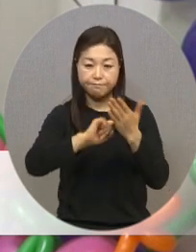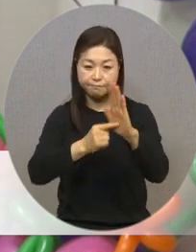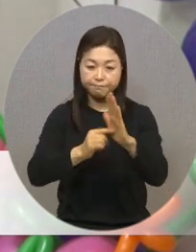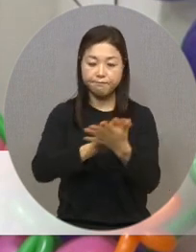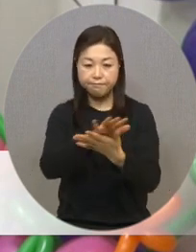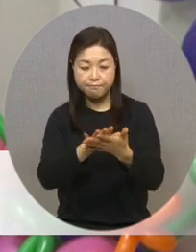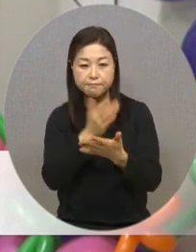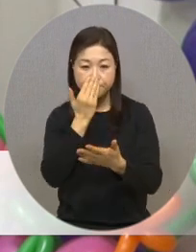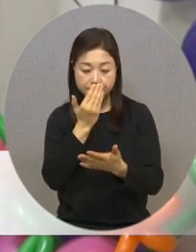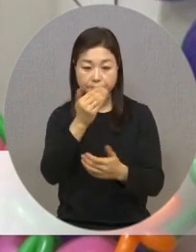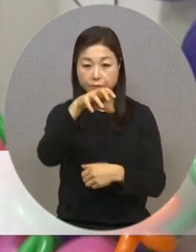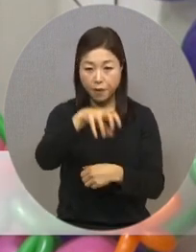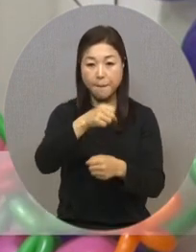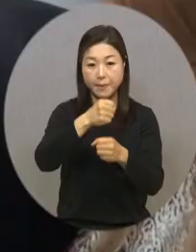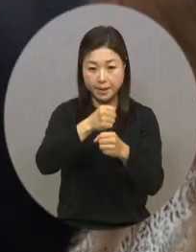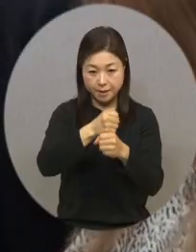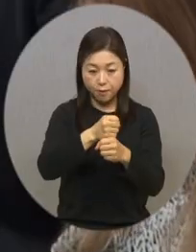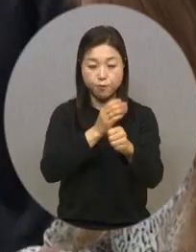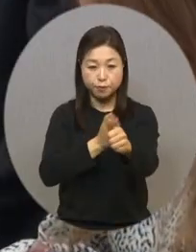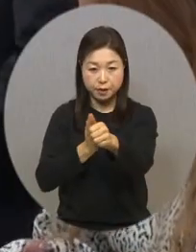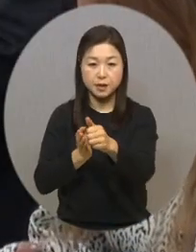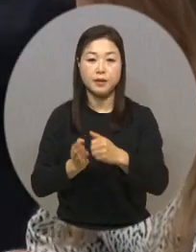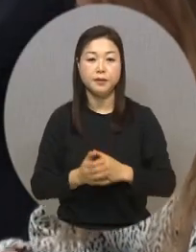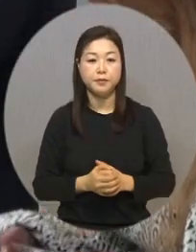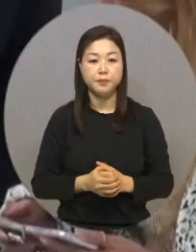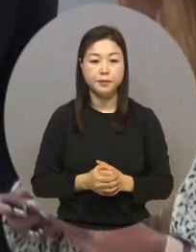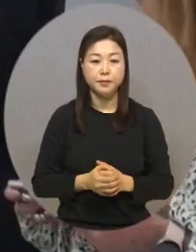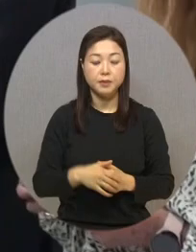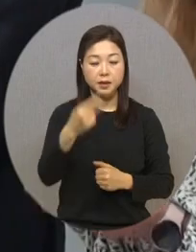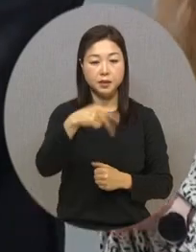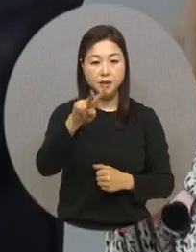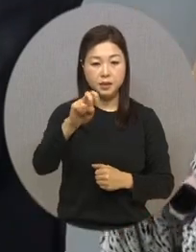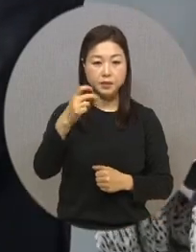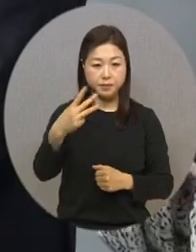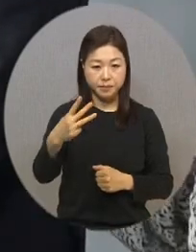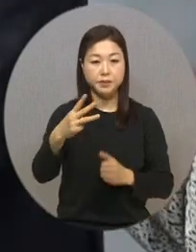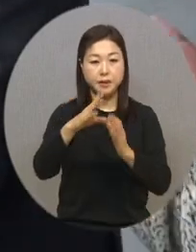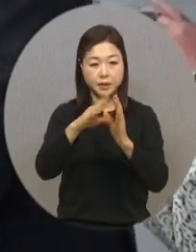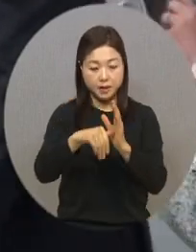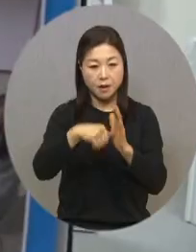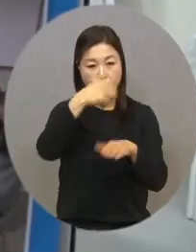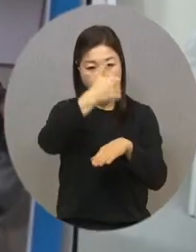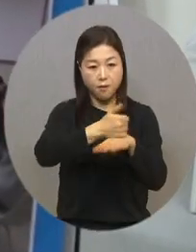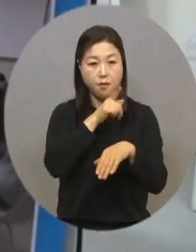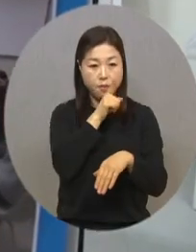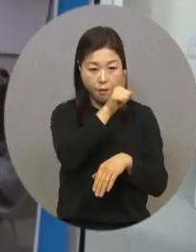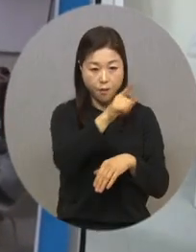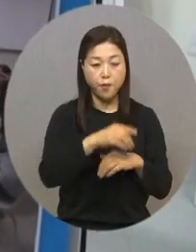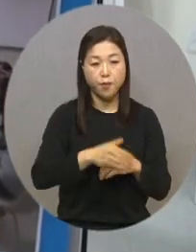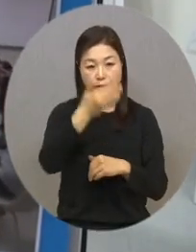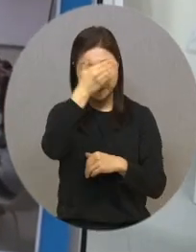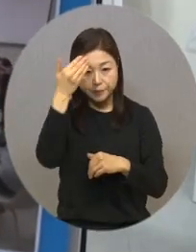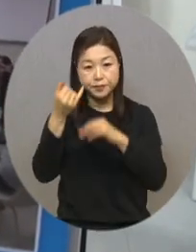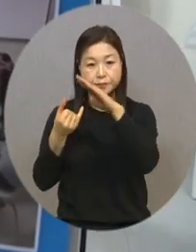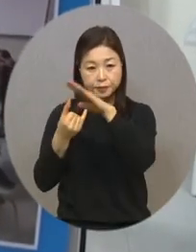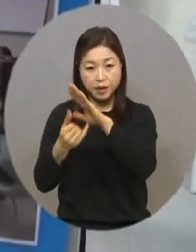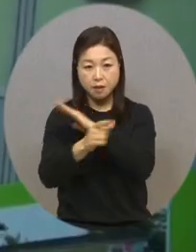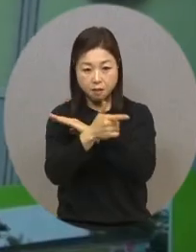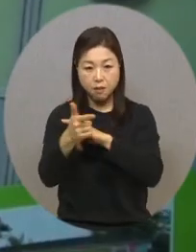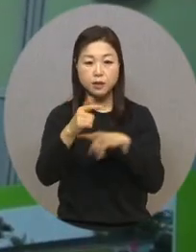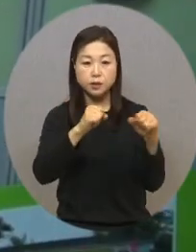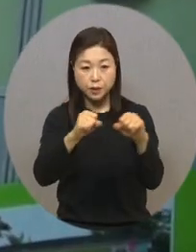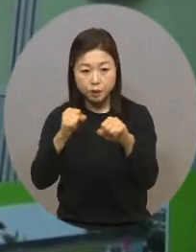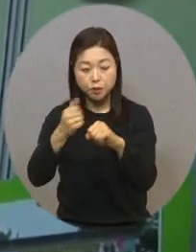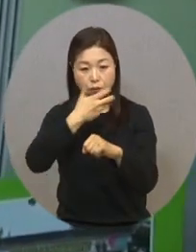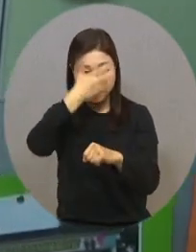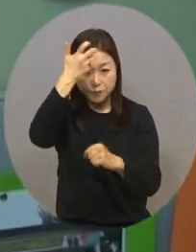공간을 만들어줬으면 좋겠습니다. 지부는 2023년의 성과 보고를 통해 청소년의 다양한 활동,